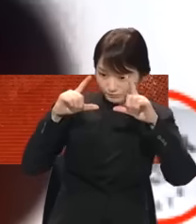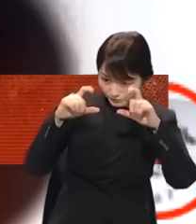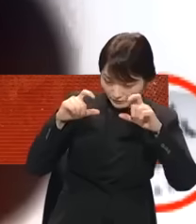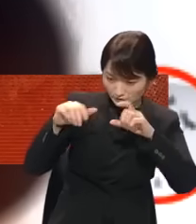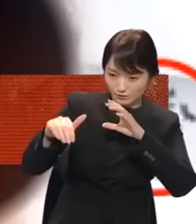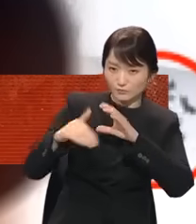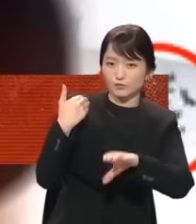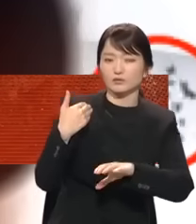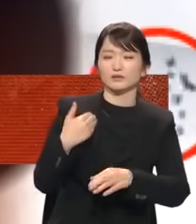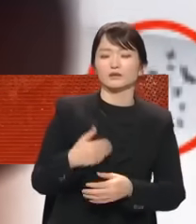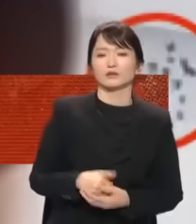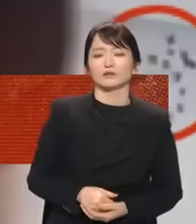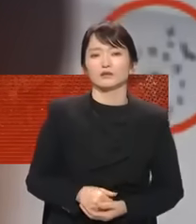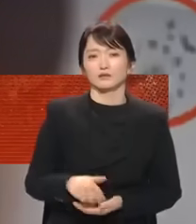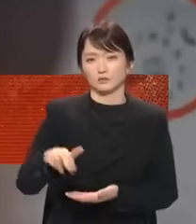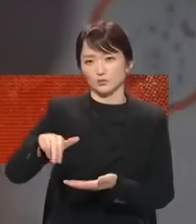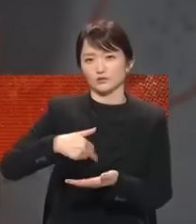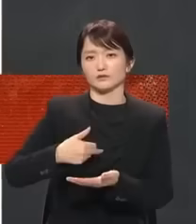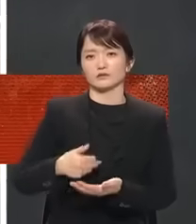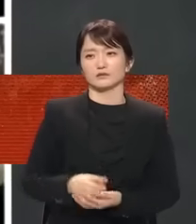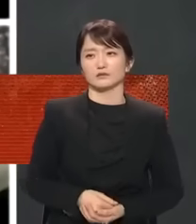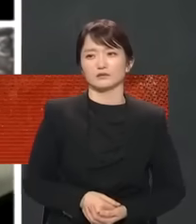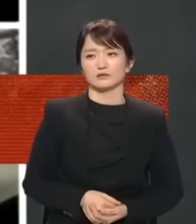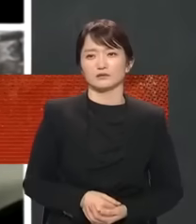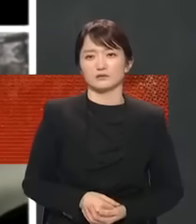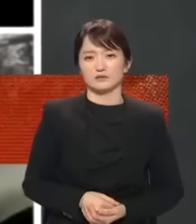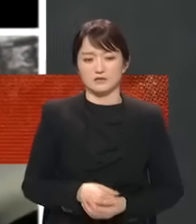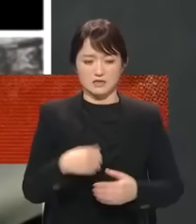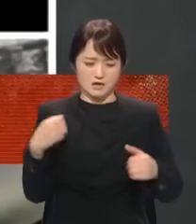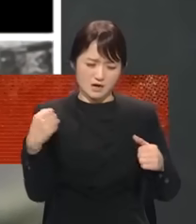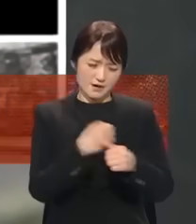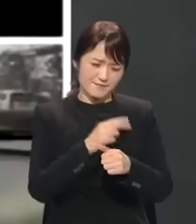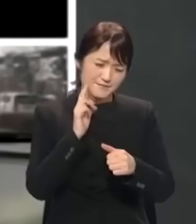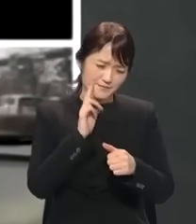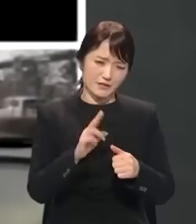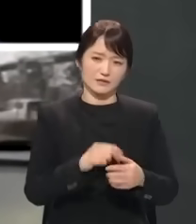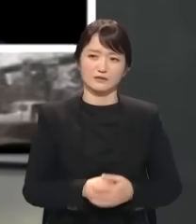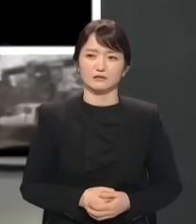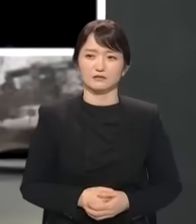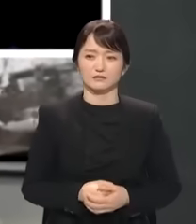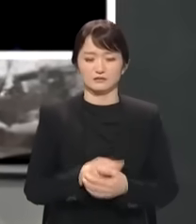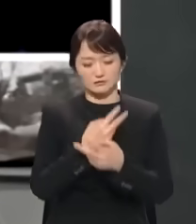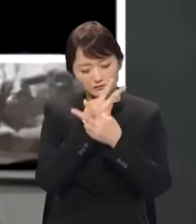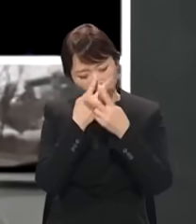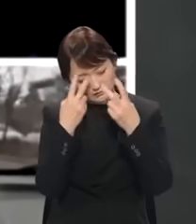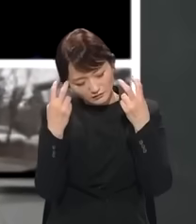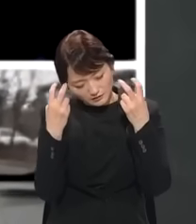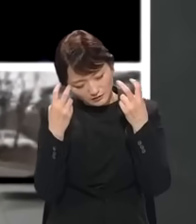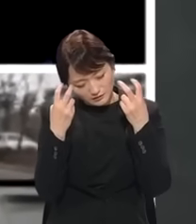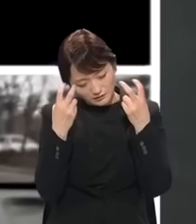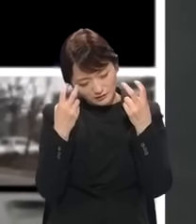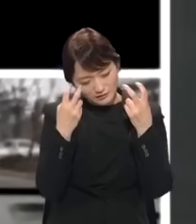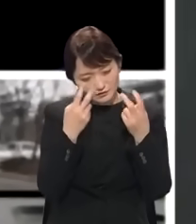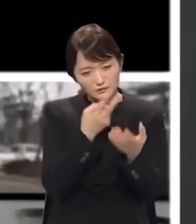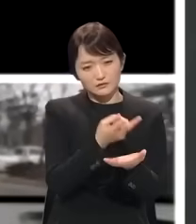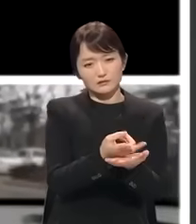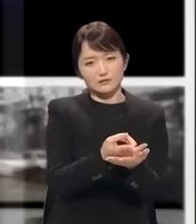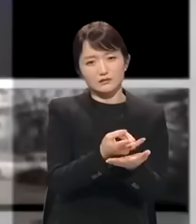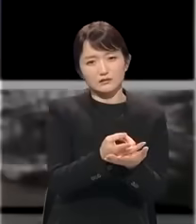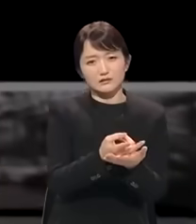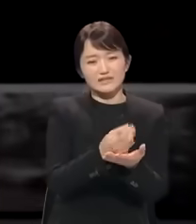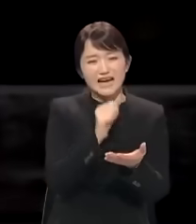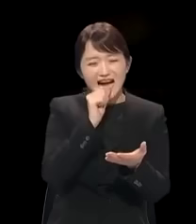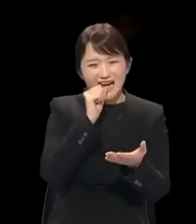그리고 이제 점점 이제 그 가학성이 증폭이 되다 보니까 잠자는 동안에 피해자 두 다리를 갖다 쇠사슬로